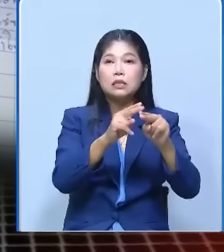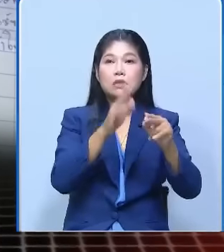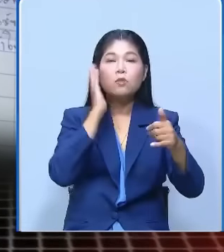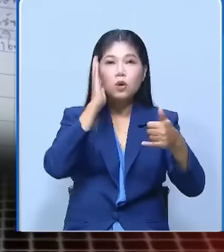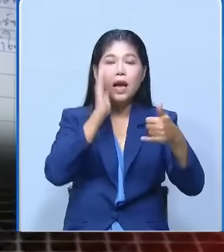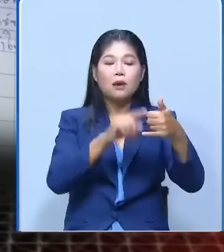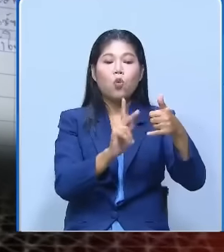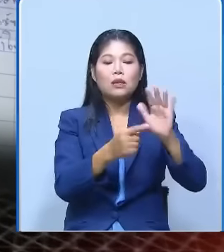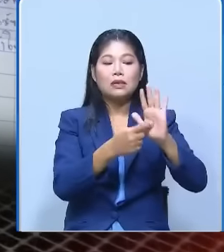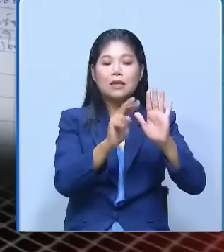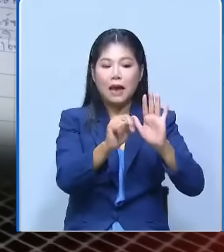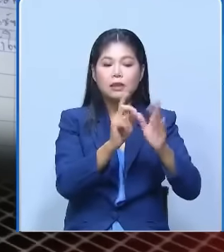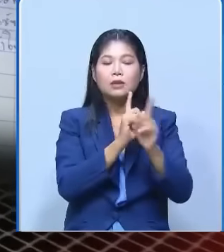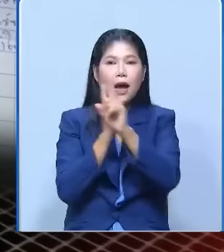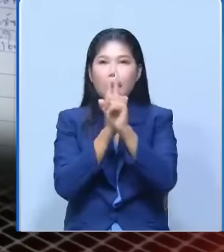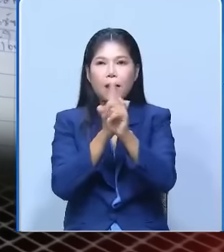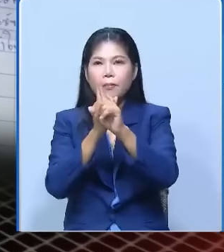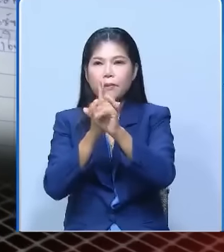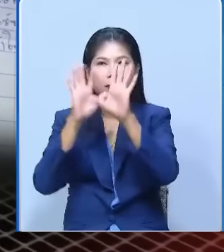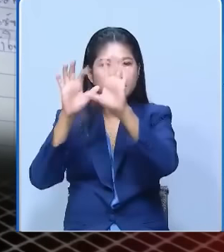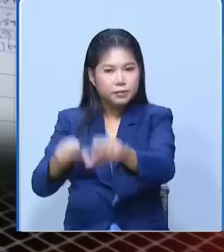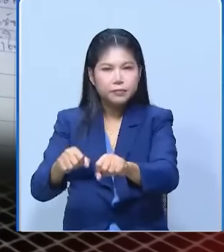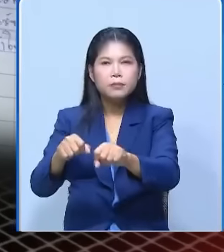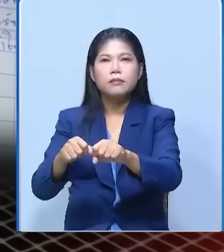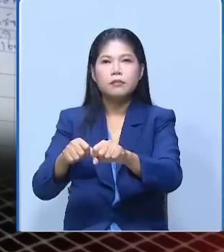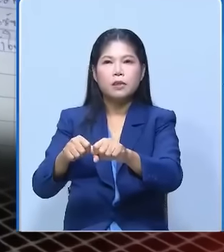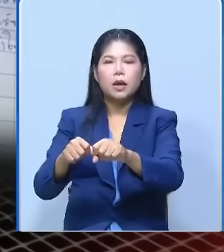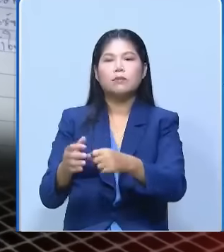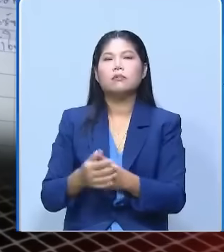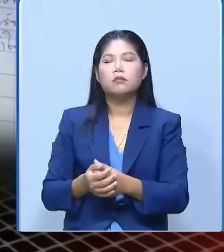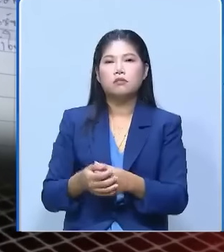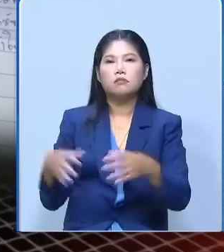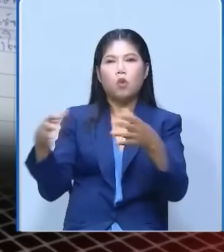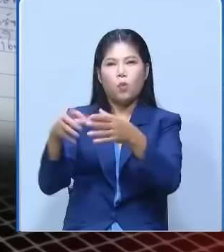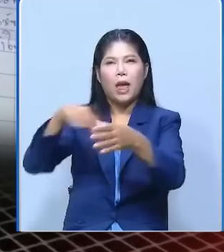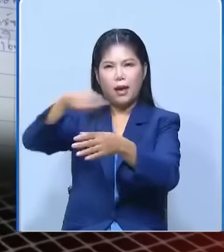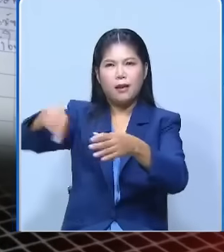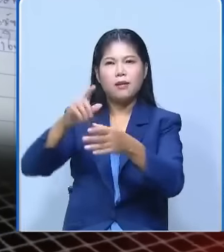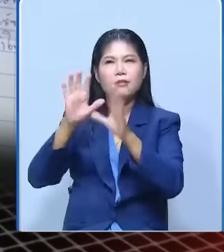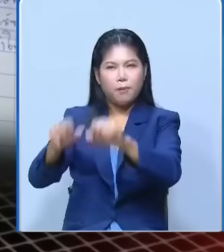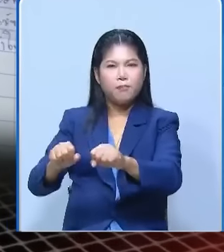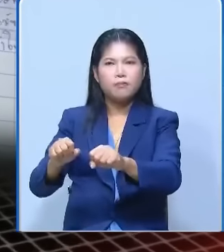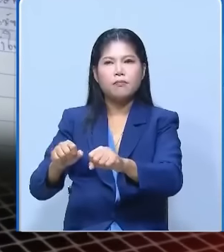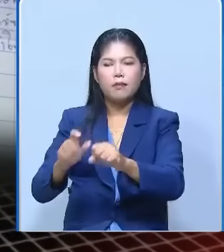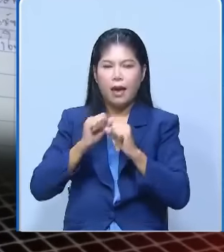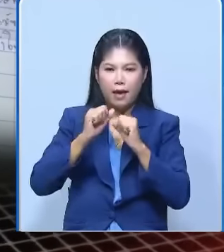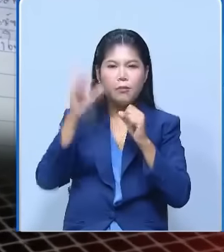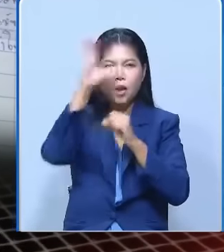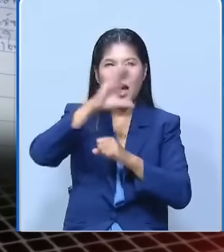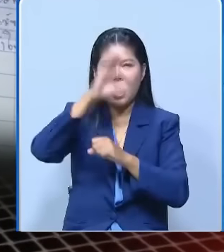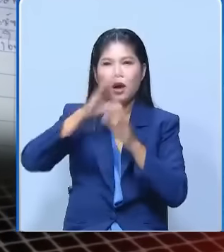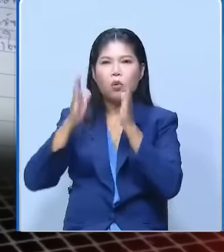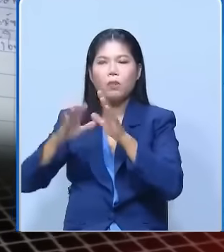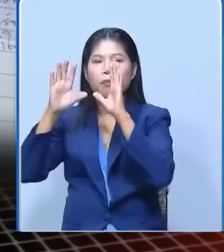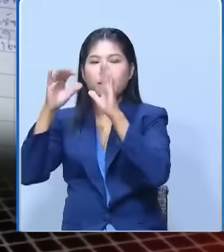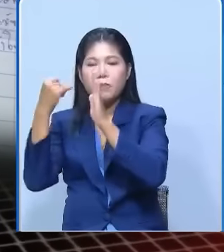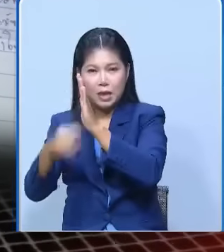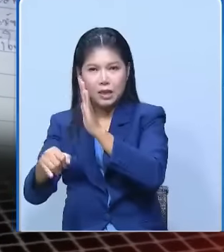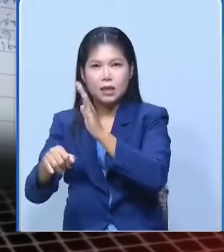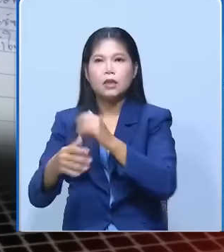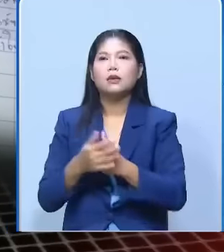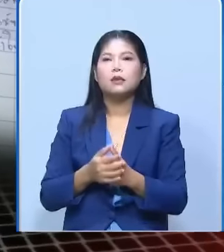ากจะให้แบบว่าสาวให้หน่อยนะว่าเรื่องนี้เนี่ยที่มาที่ไปมันเป็นใครอะไรแบบไหน แฉหน่อยเอาคนผิดมาลงโทษ ใช่แล้วก็อีกชื่อนึงอ่ะที่อยู่ในจ